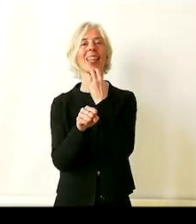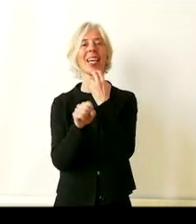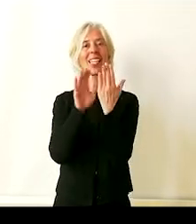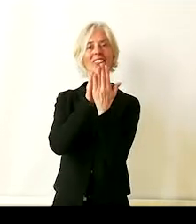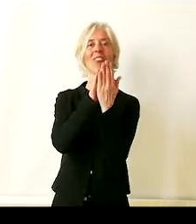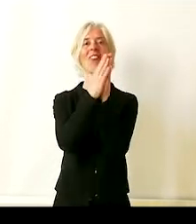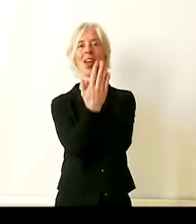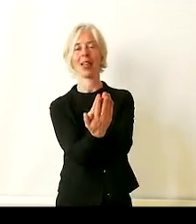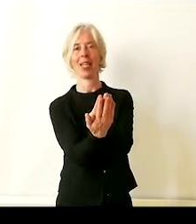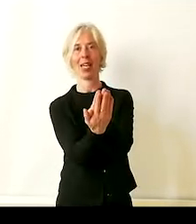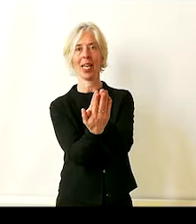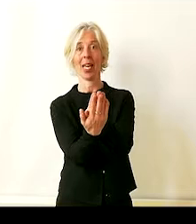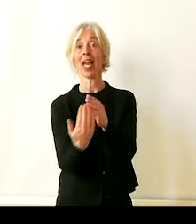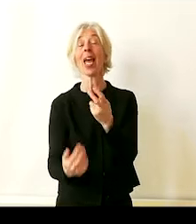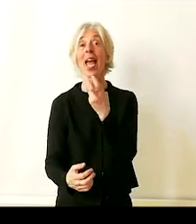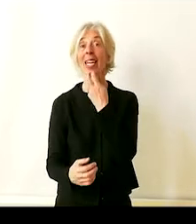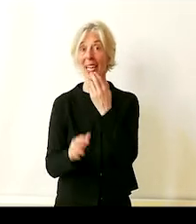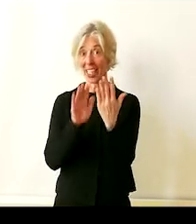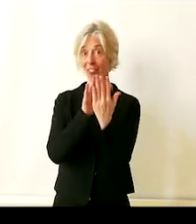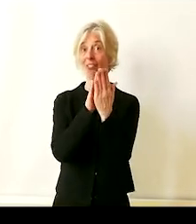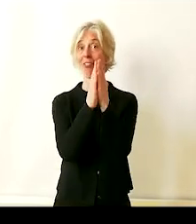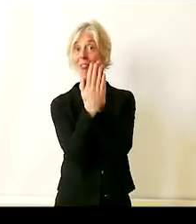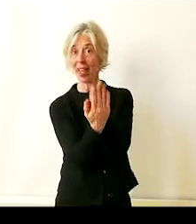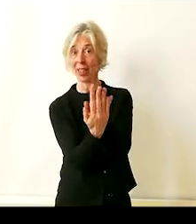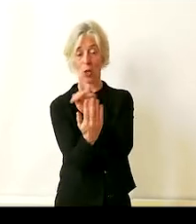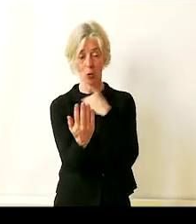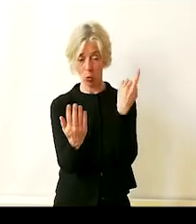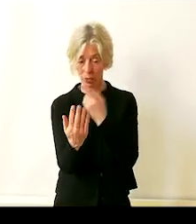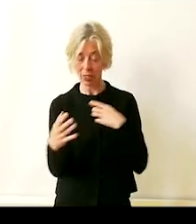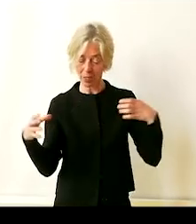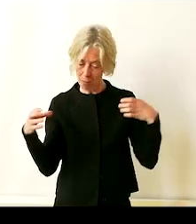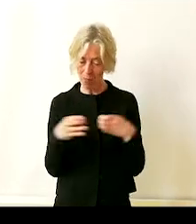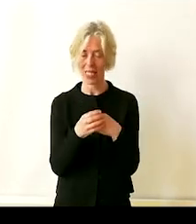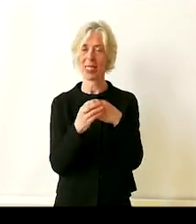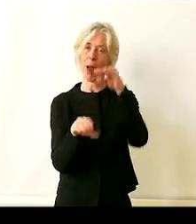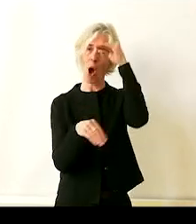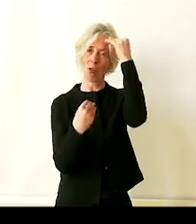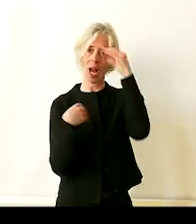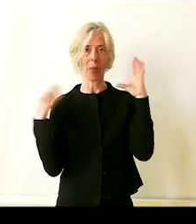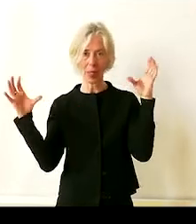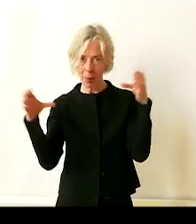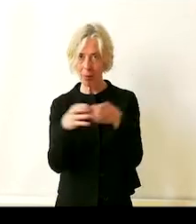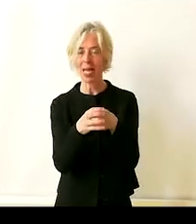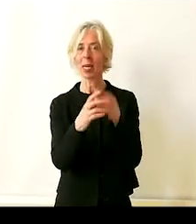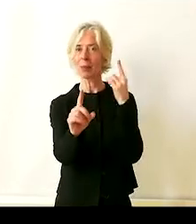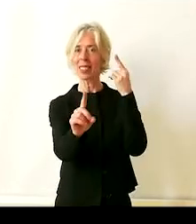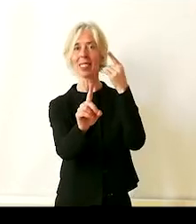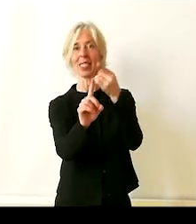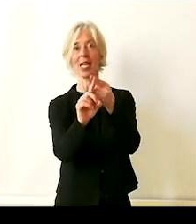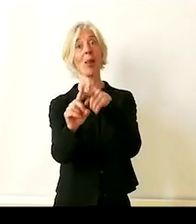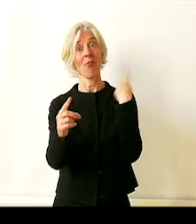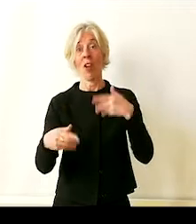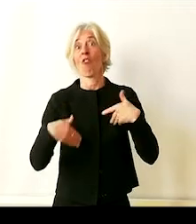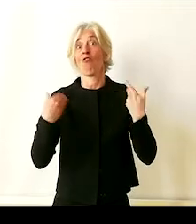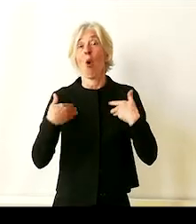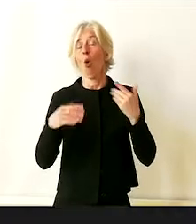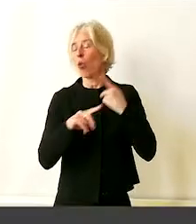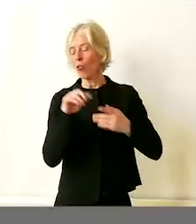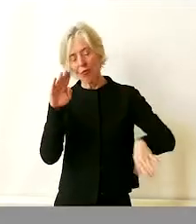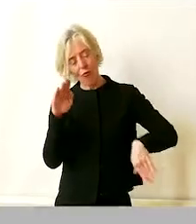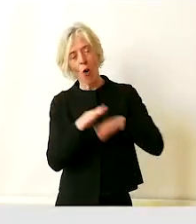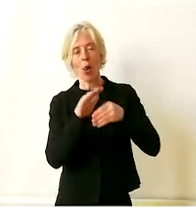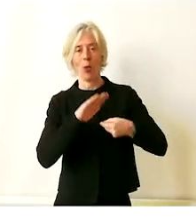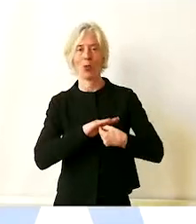als gemeinsame Aufgabe, als gemeinsames Ziel. Wir freuen uns darauf und unterstützen es mit voller Kraft.